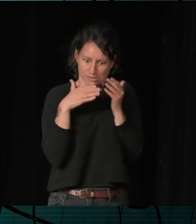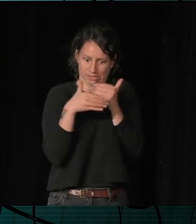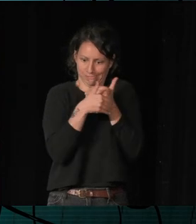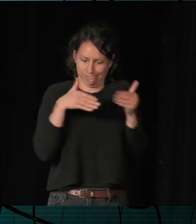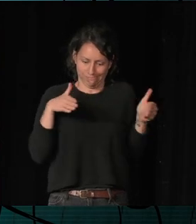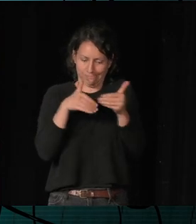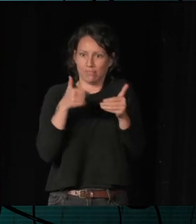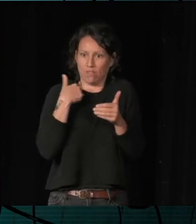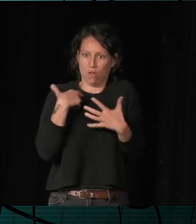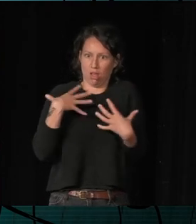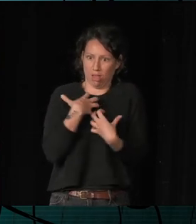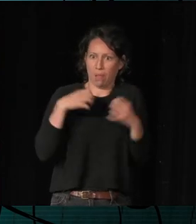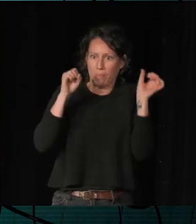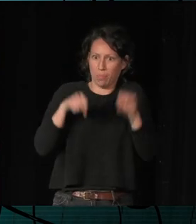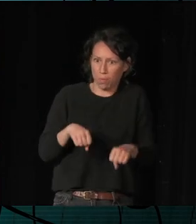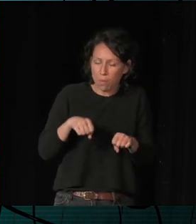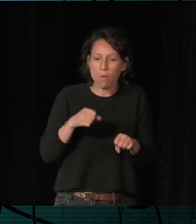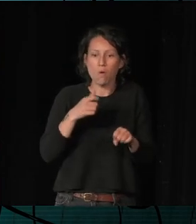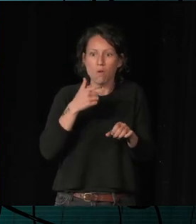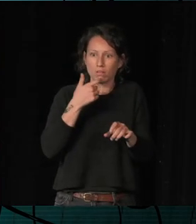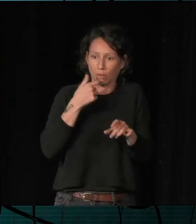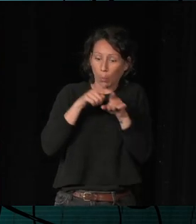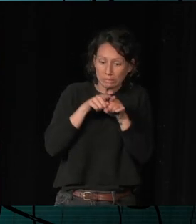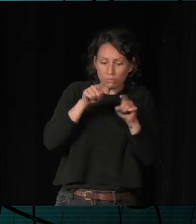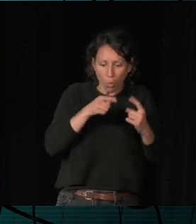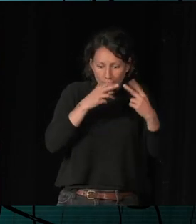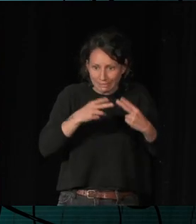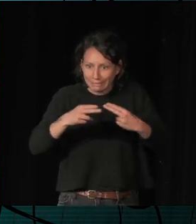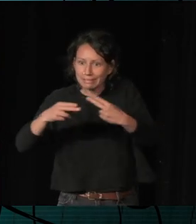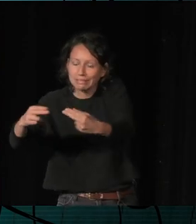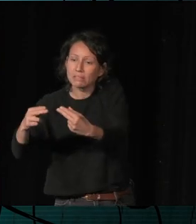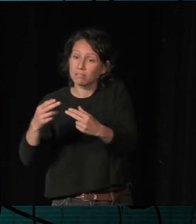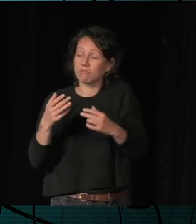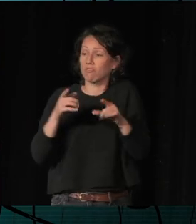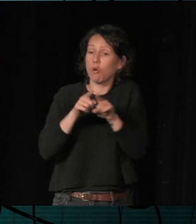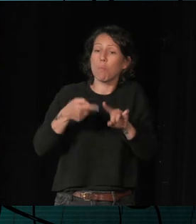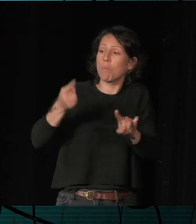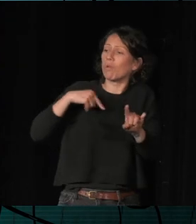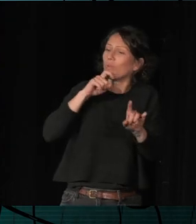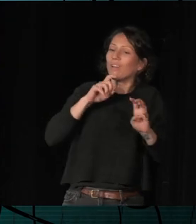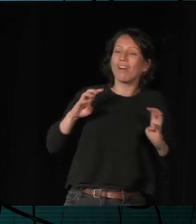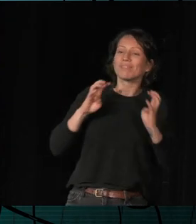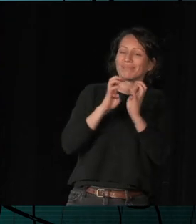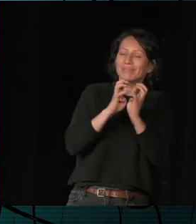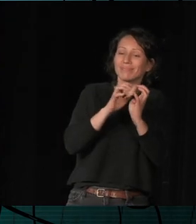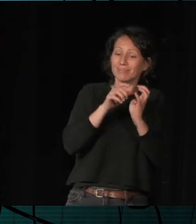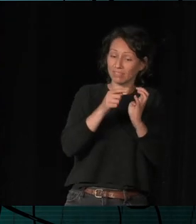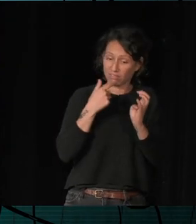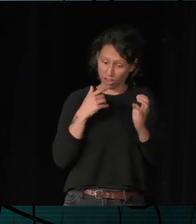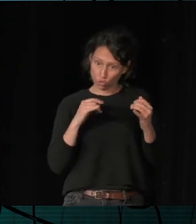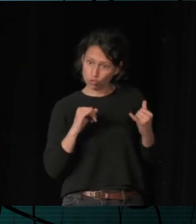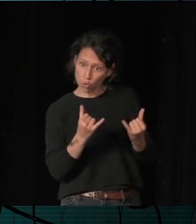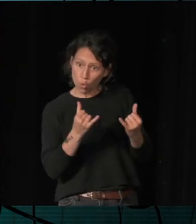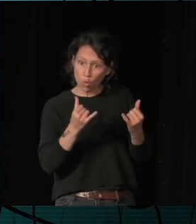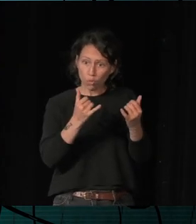à travers le décor. Est-ce que ça rejoint un petit peu la même approche que pour la table ronde numéro 1, l'idée qu'un jeu narratif